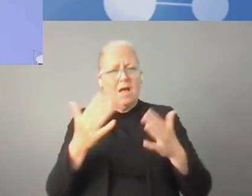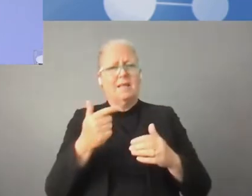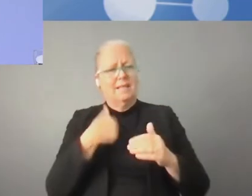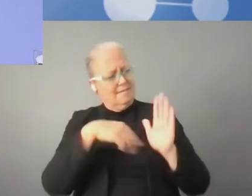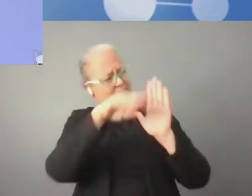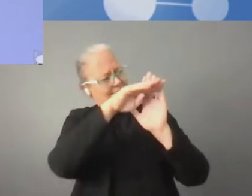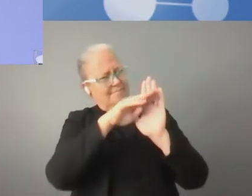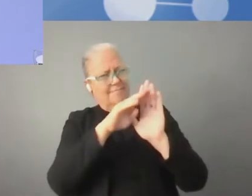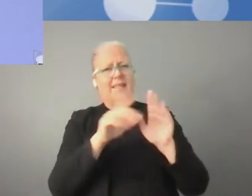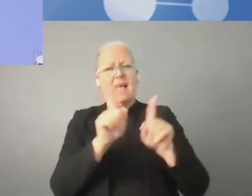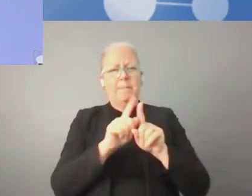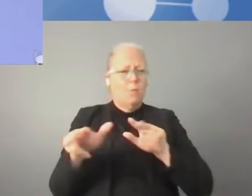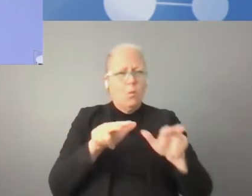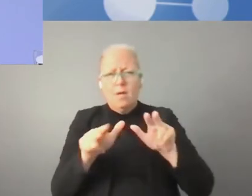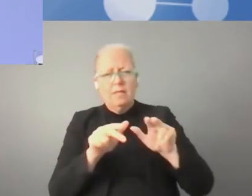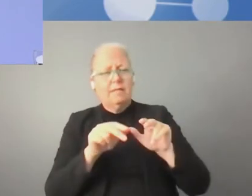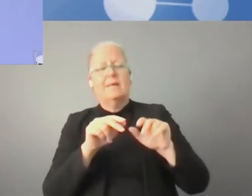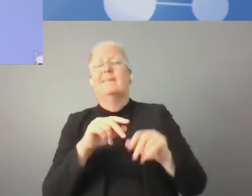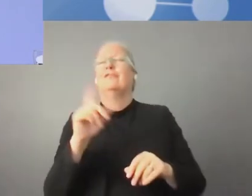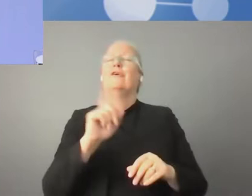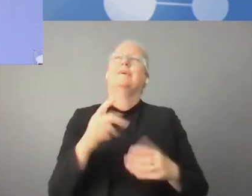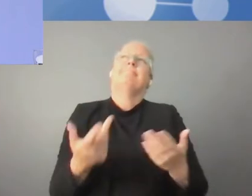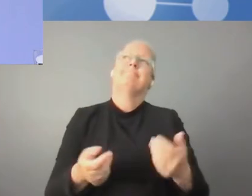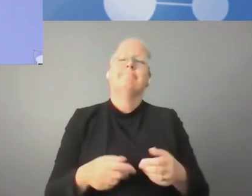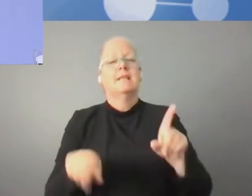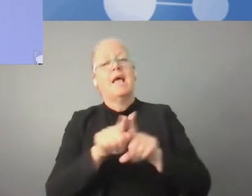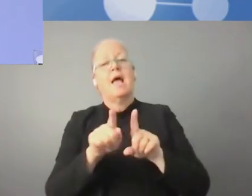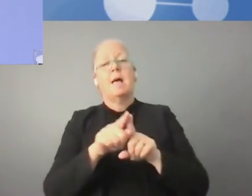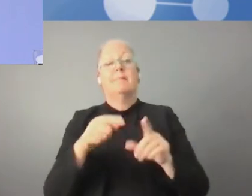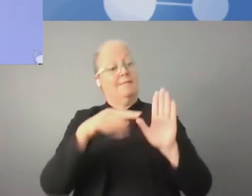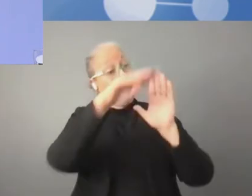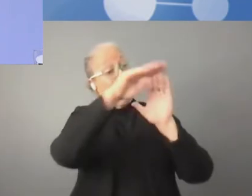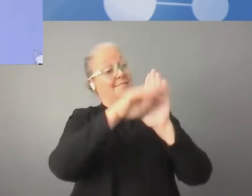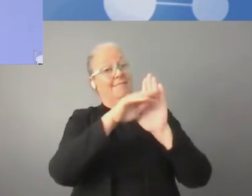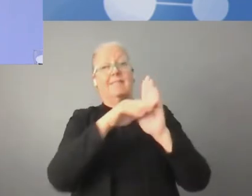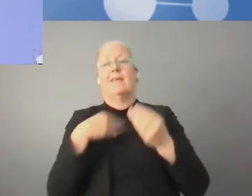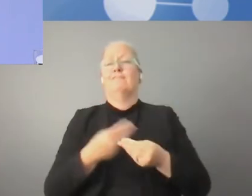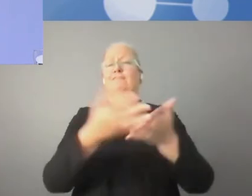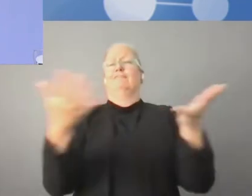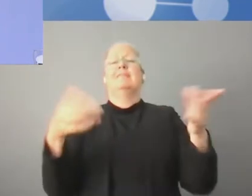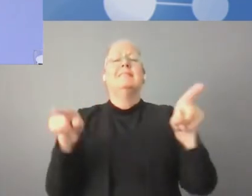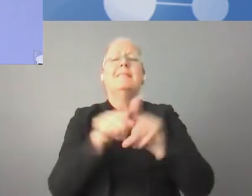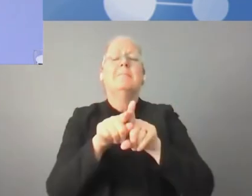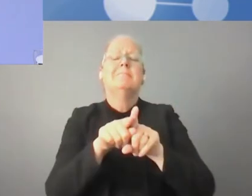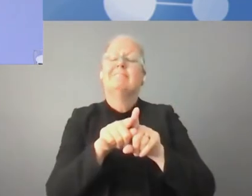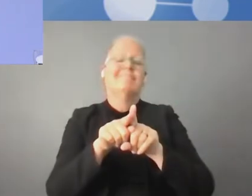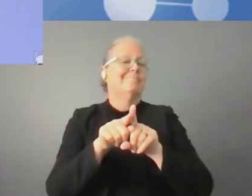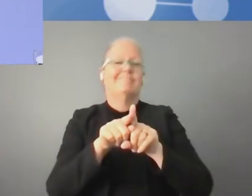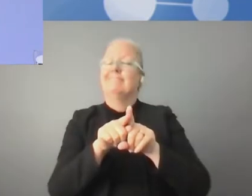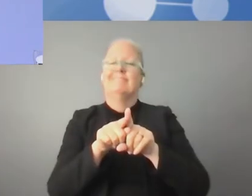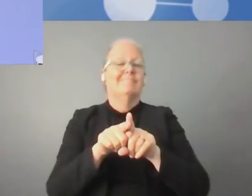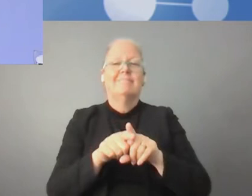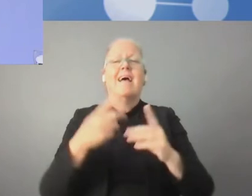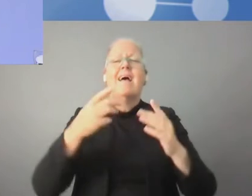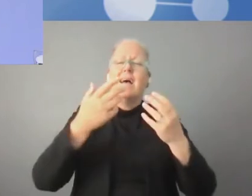在实施。那么法律法规当中，我们应该确认一下什么是很需要我们